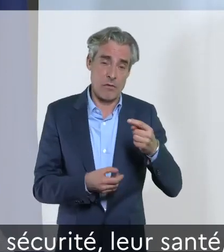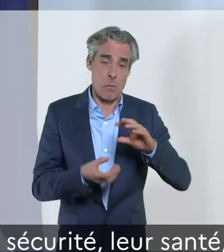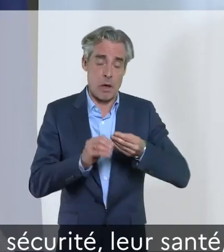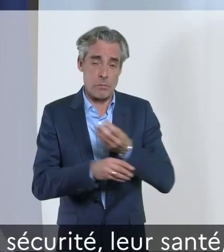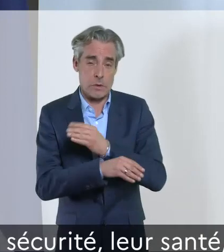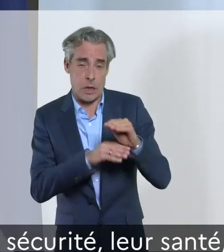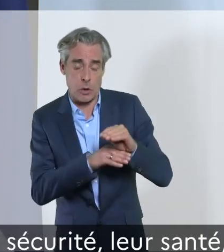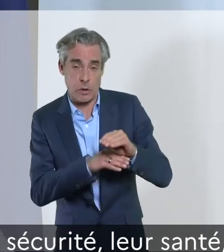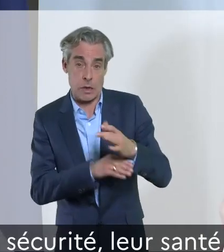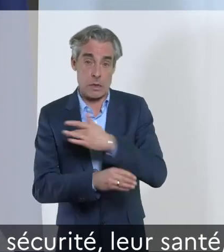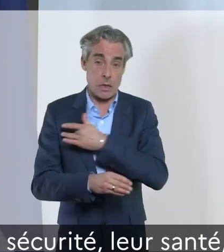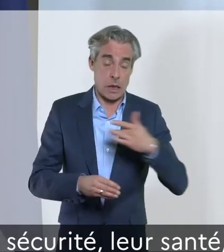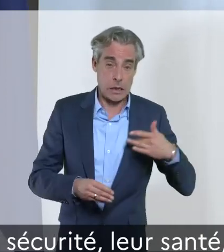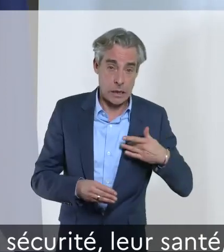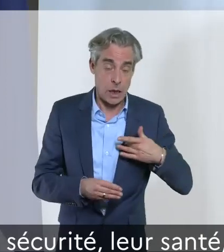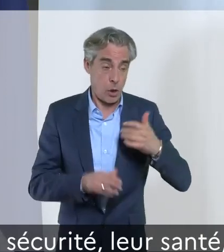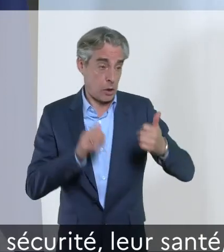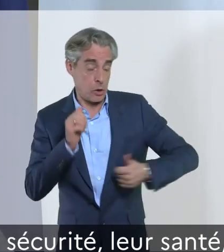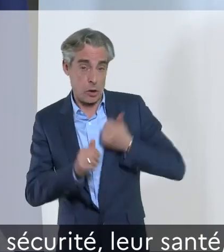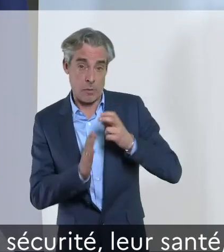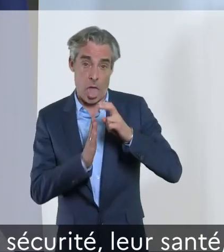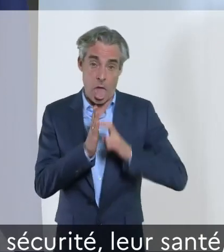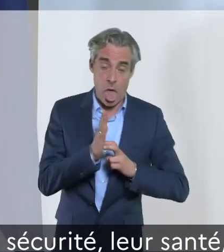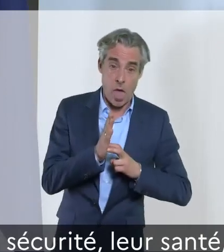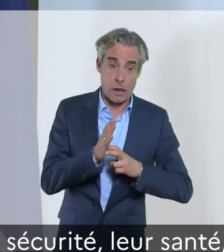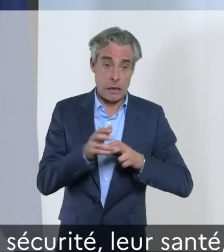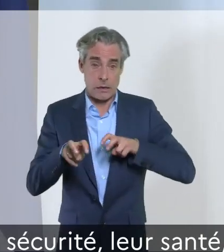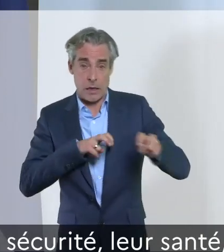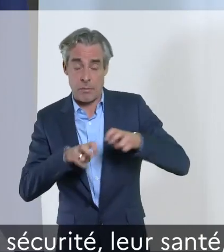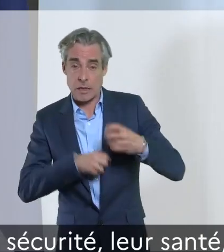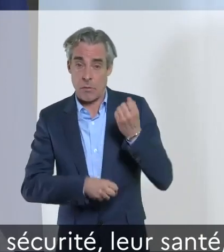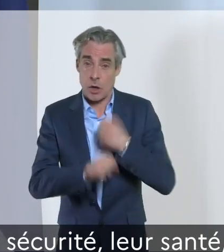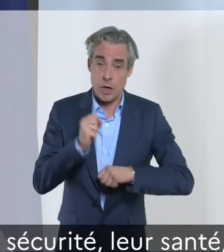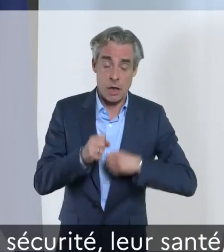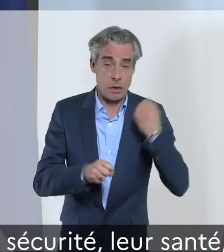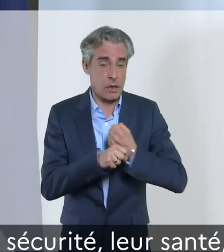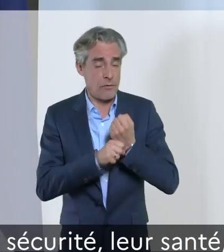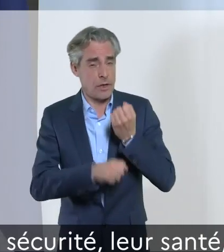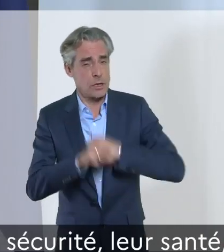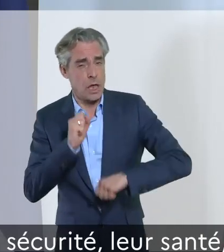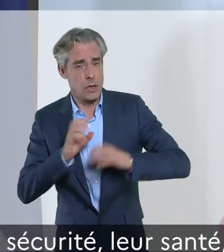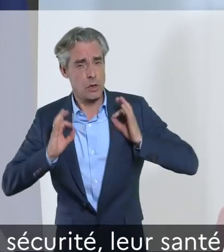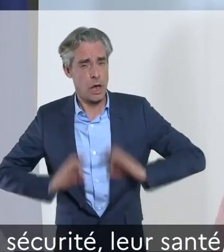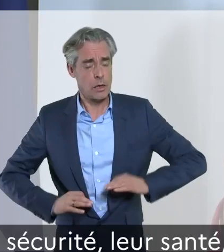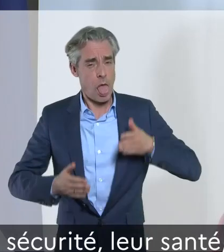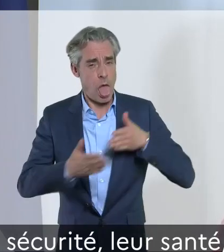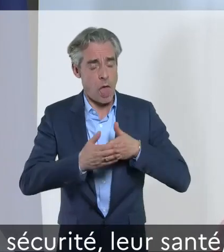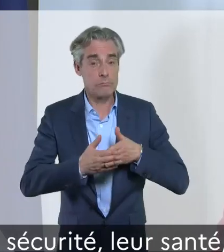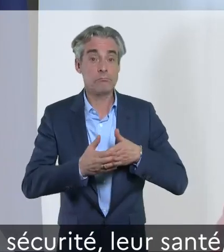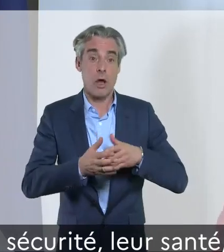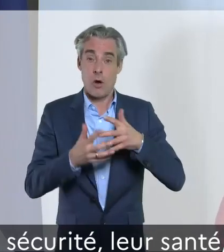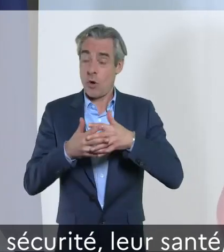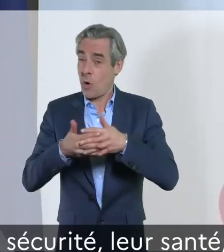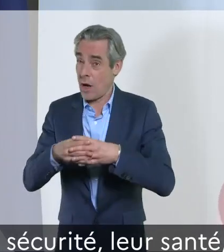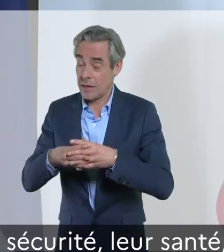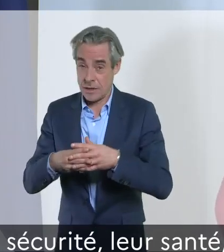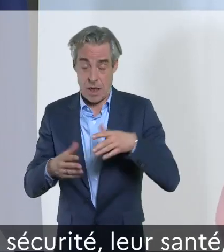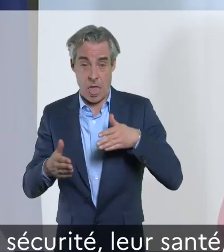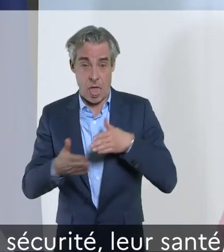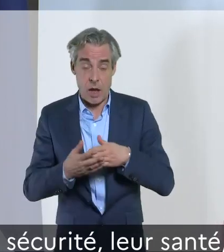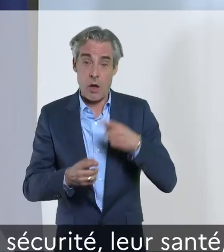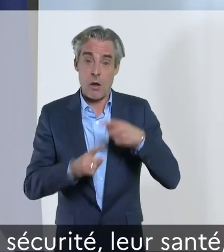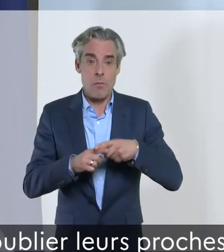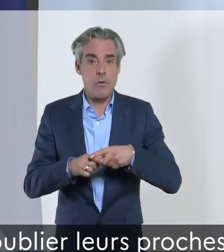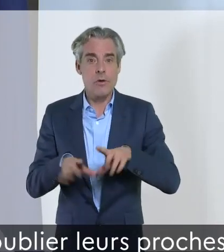sécurité, leur santé, leur autonomie, leur déplacement, leur travail, leur scolarité, leurs loisirs,